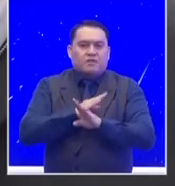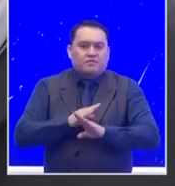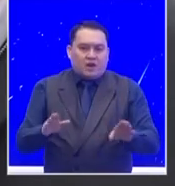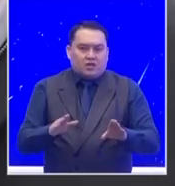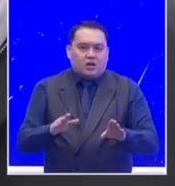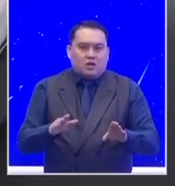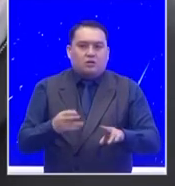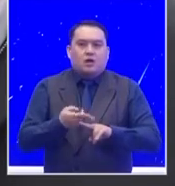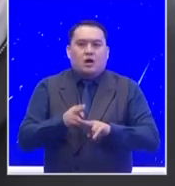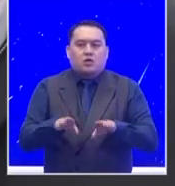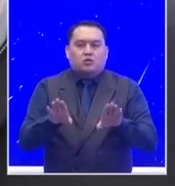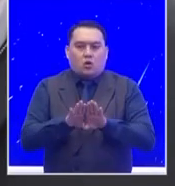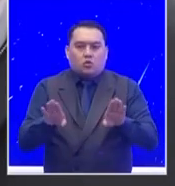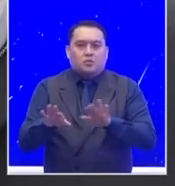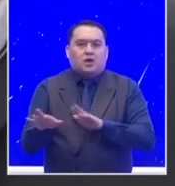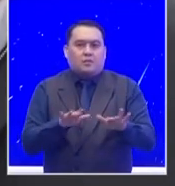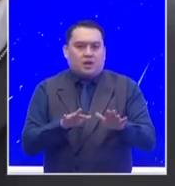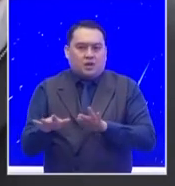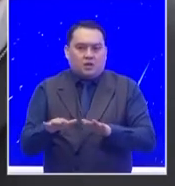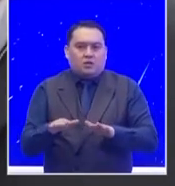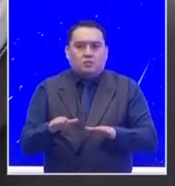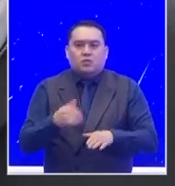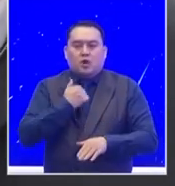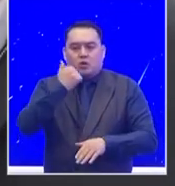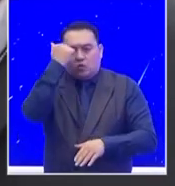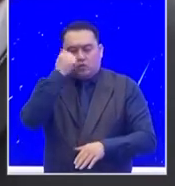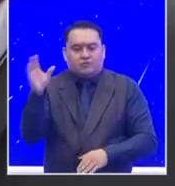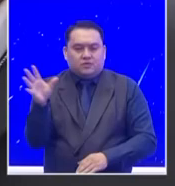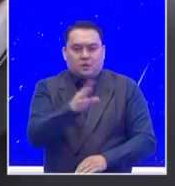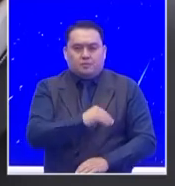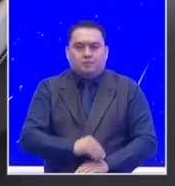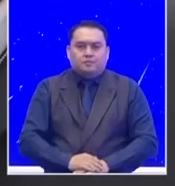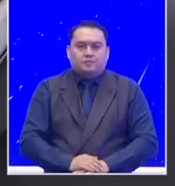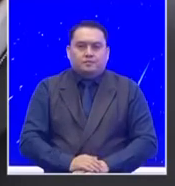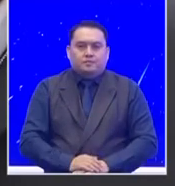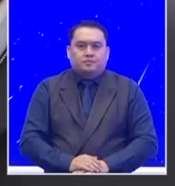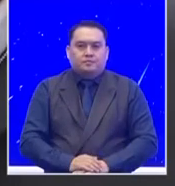и устраиваете для нас мероприятия. Благодарим от всего сердца.